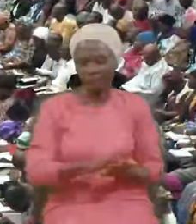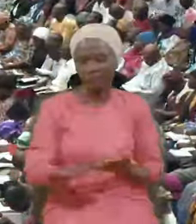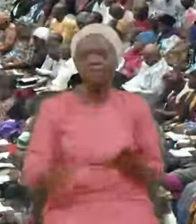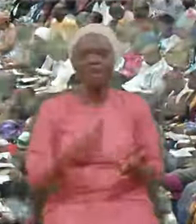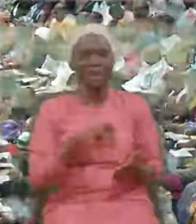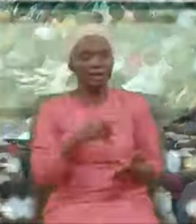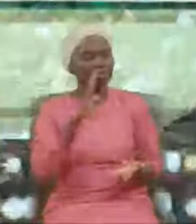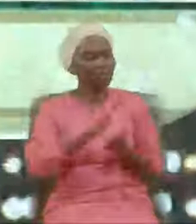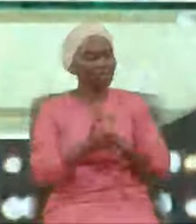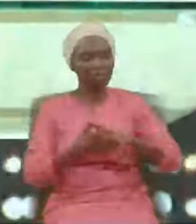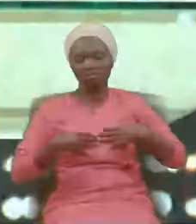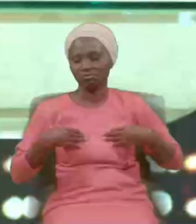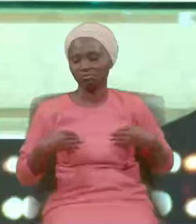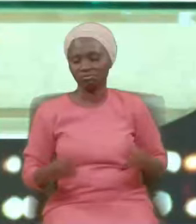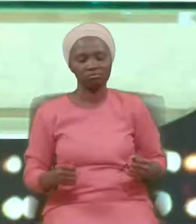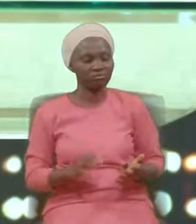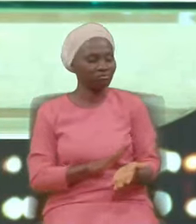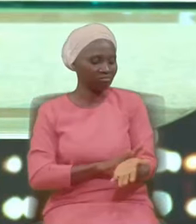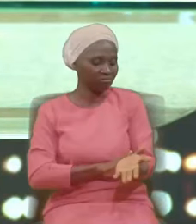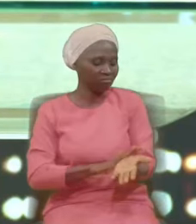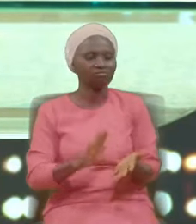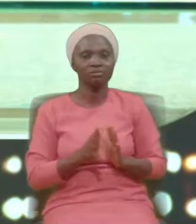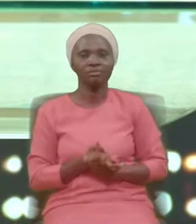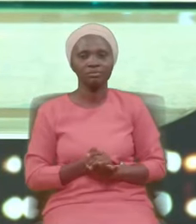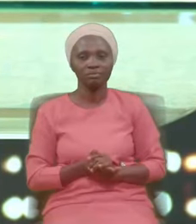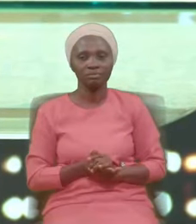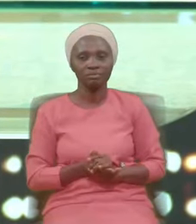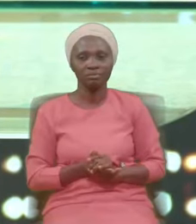Et tu seras pur.